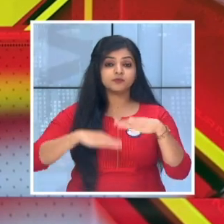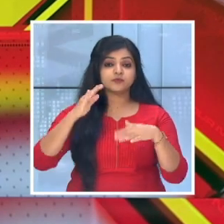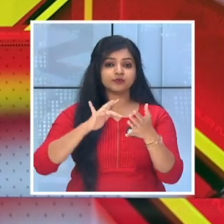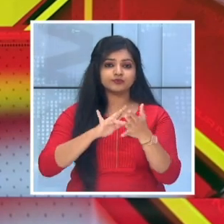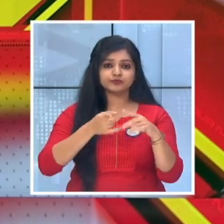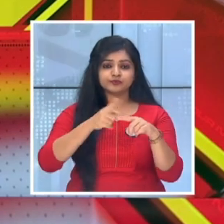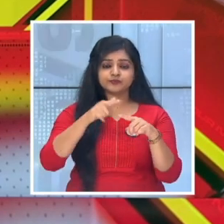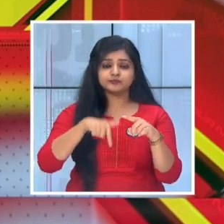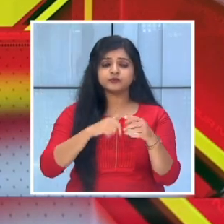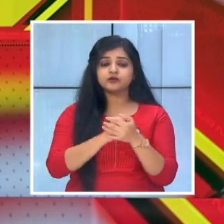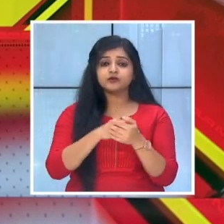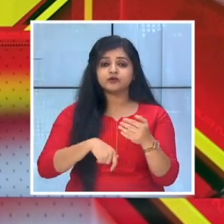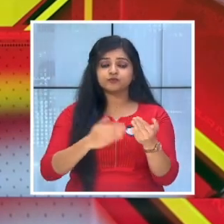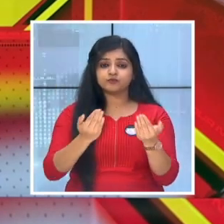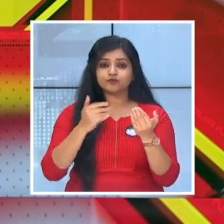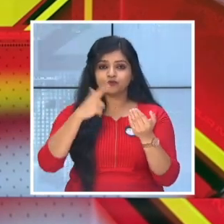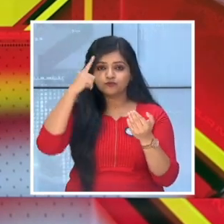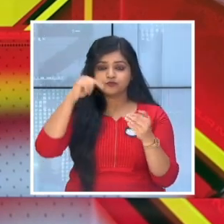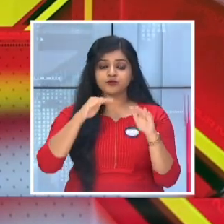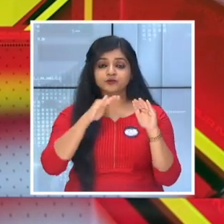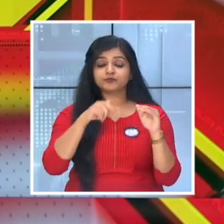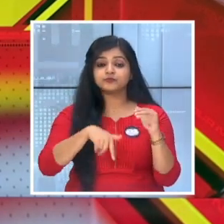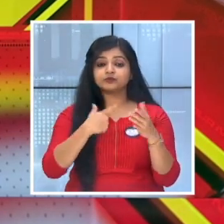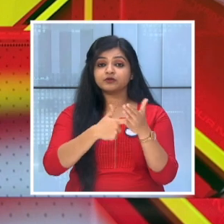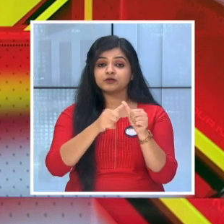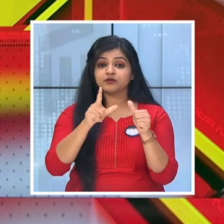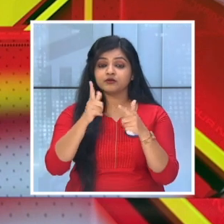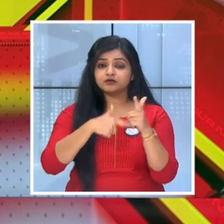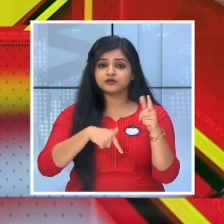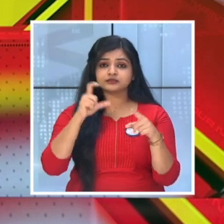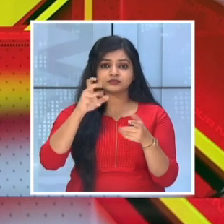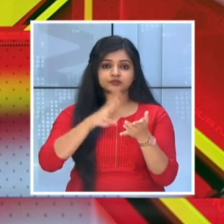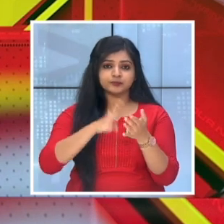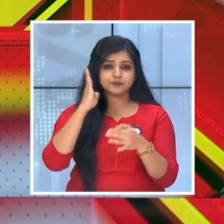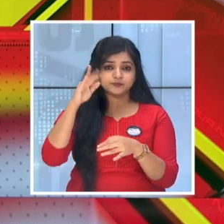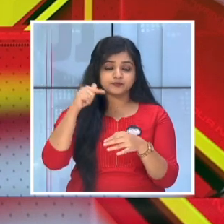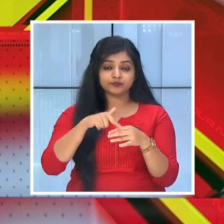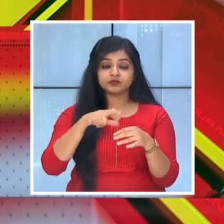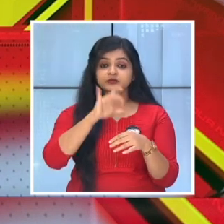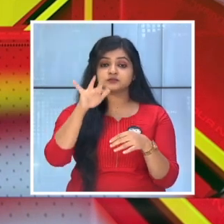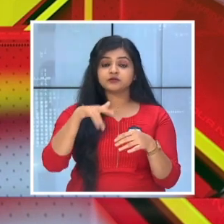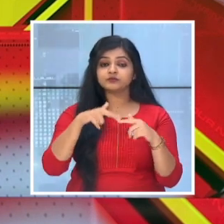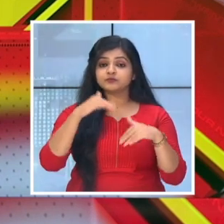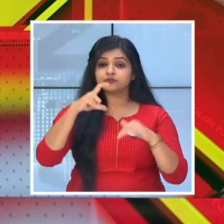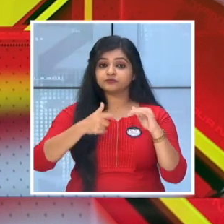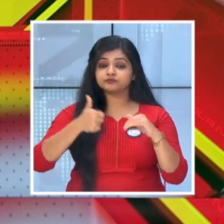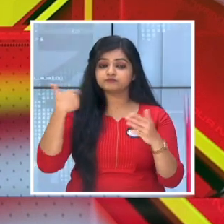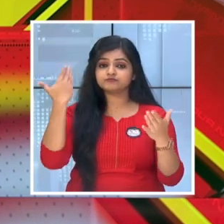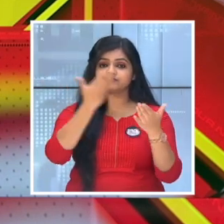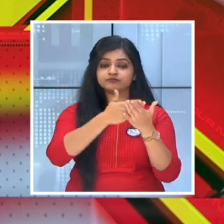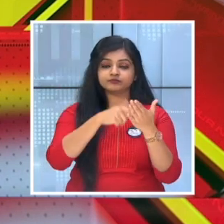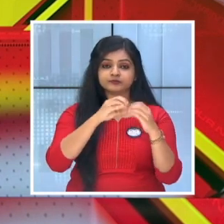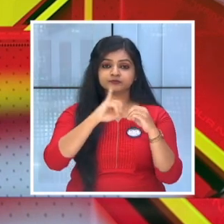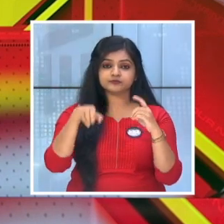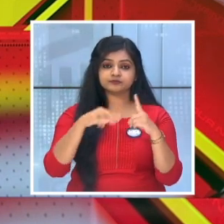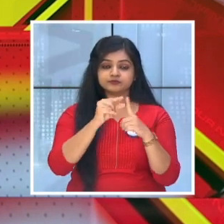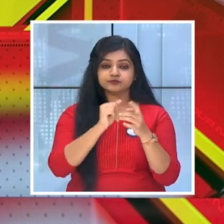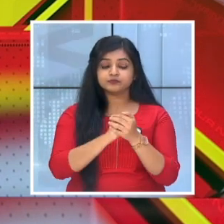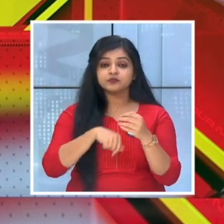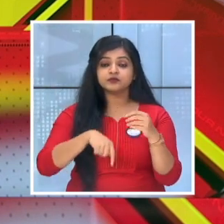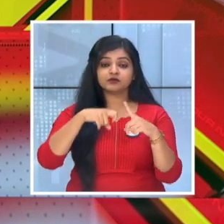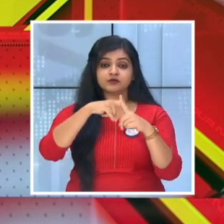മലപ്പുറത്ത് നടന്ന ഭരണഘടനാ സംരക്ഷണ റാലിയിലെ മുഖ്യമന്ത്രിയുടെ പ്രസംഗത്തിനെതിരെ കേന്ദ്ര തെരഞ്ഞെടുപ്പ് കമ്മീഷനെ സമീപിച്ച് ബി.ജെ.പി. സംസ്ഥാന എക്സിക്യൂട്ടീവ്